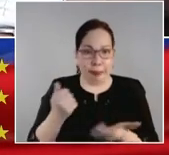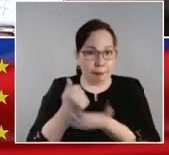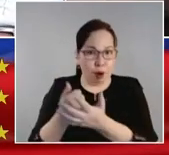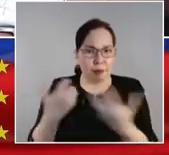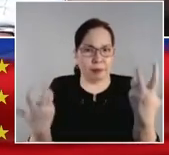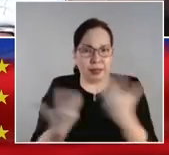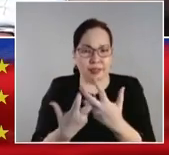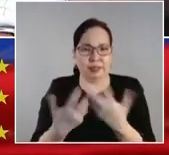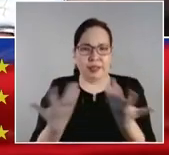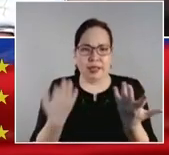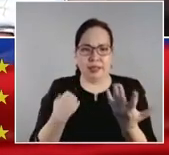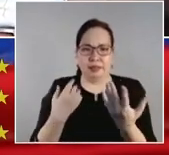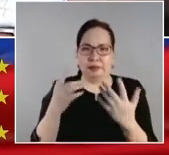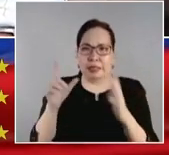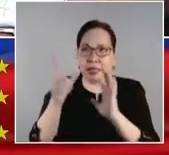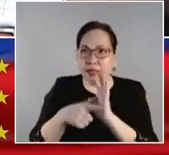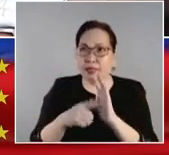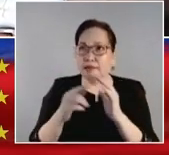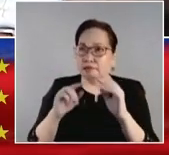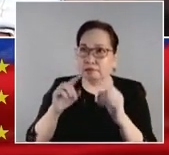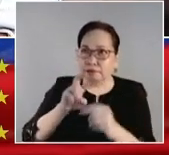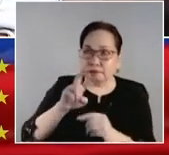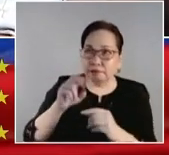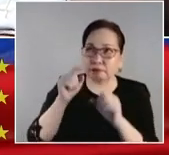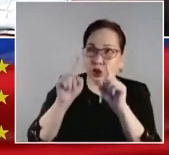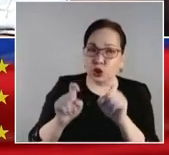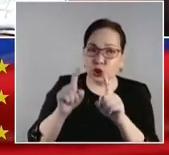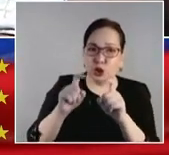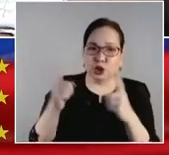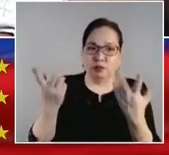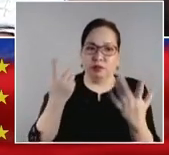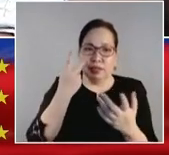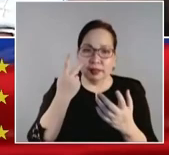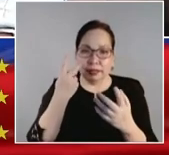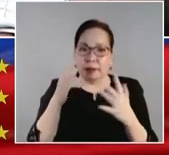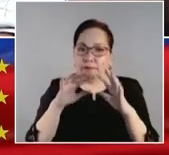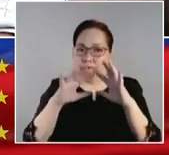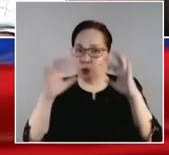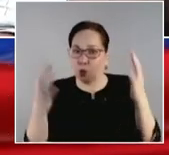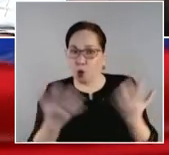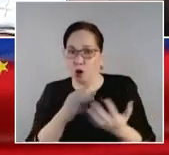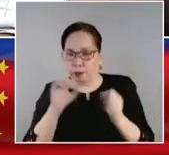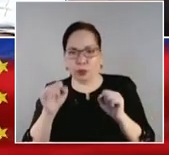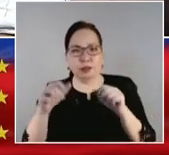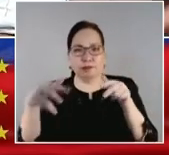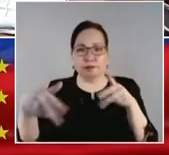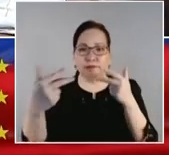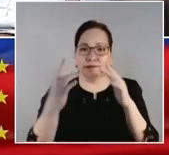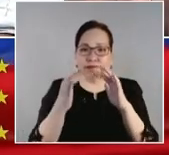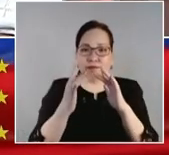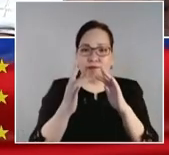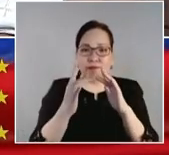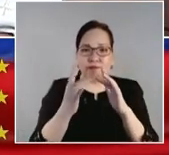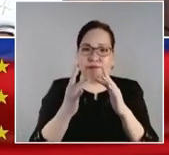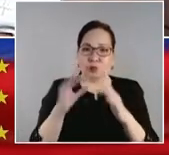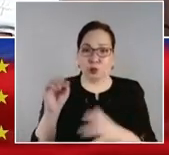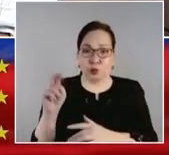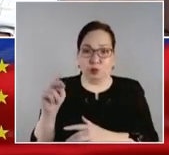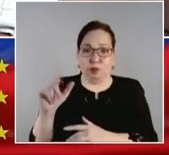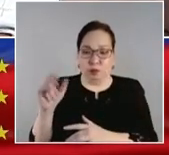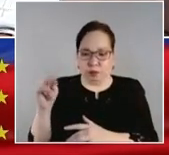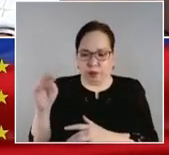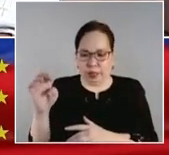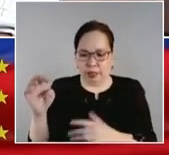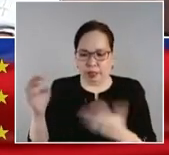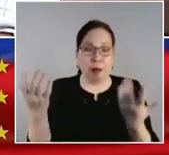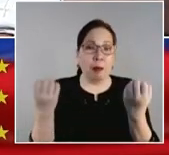program, pwede po yung pag-test na examinations, pwede pong gawin online yan. Marami pong approaches eh. Kaya